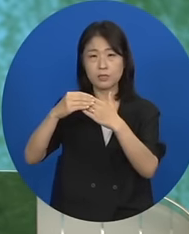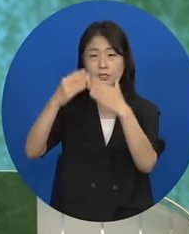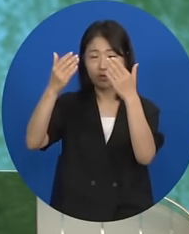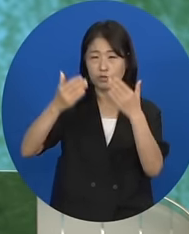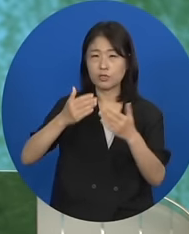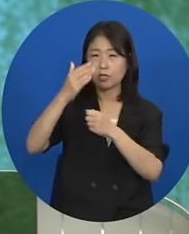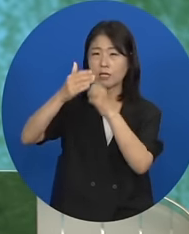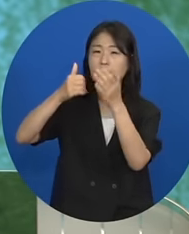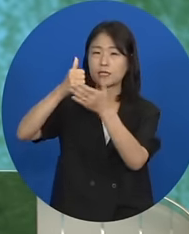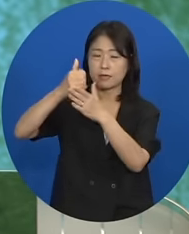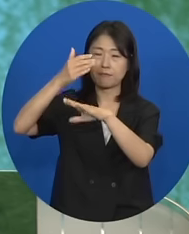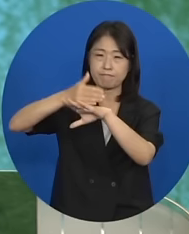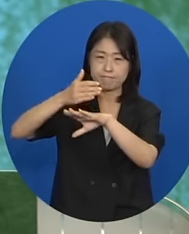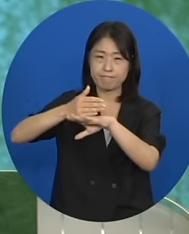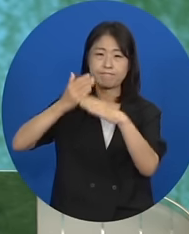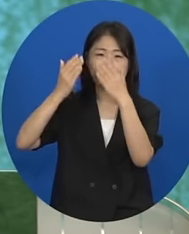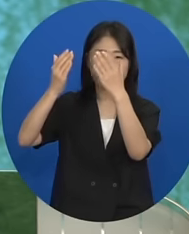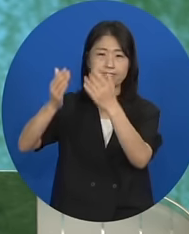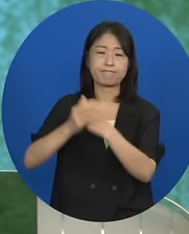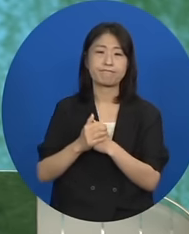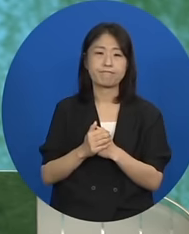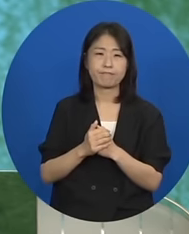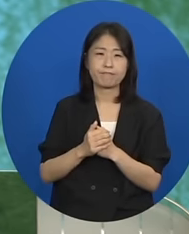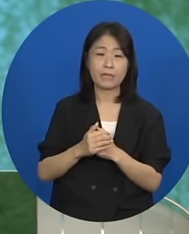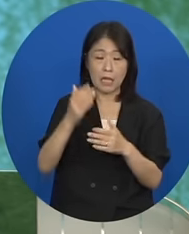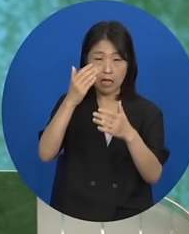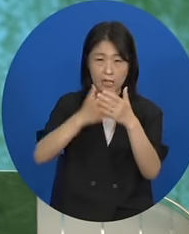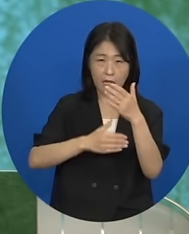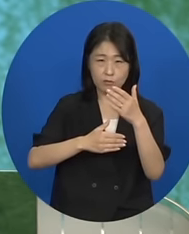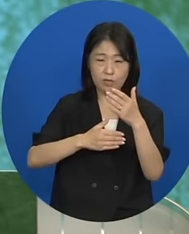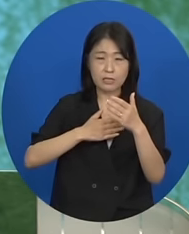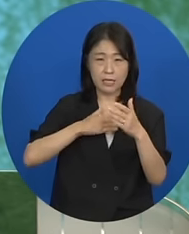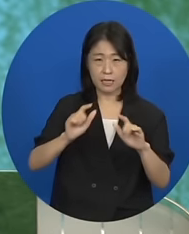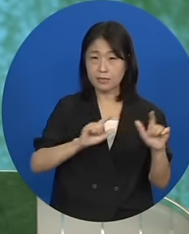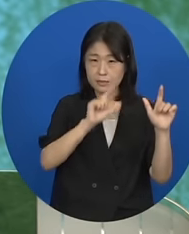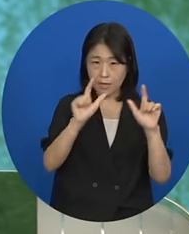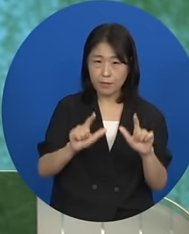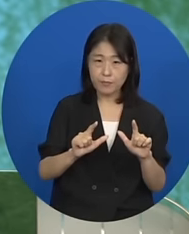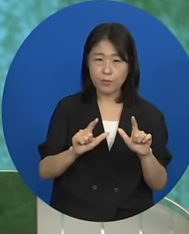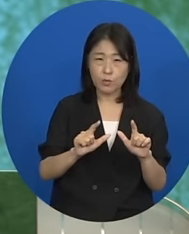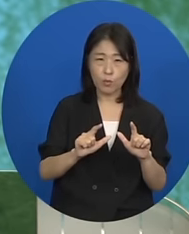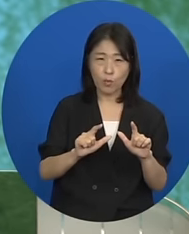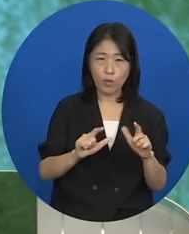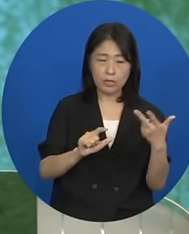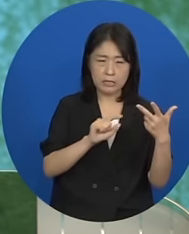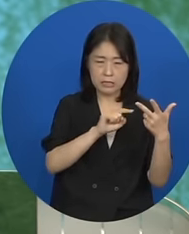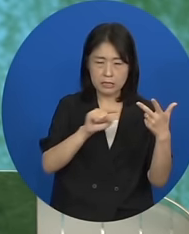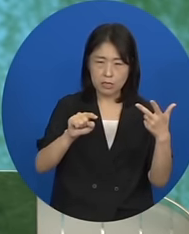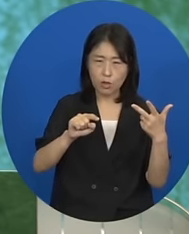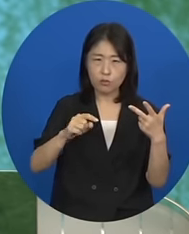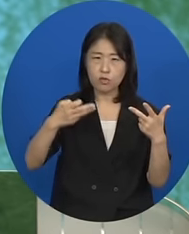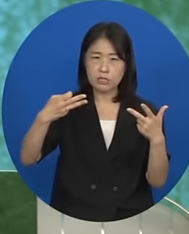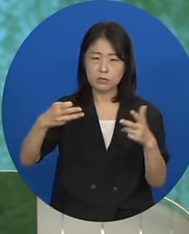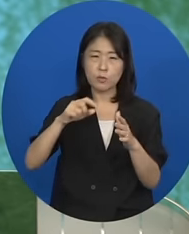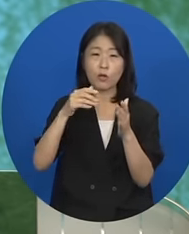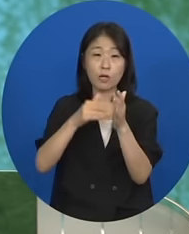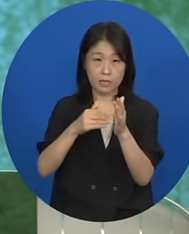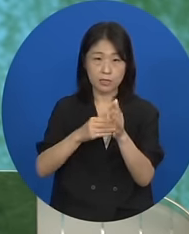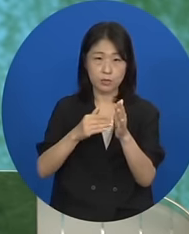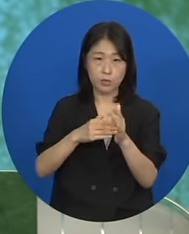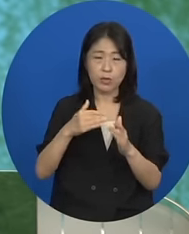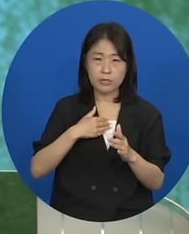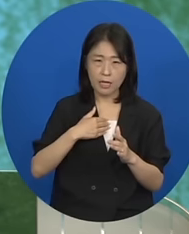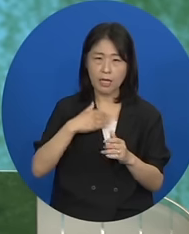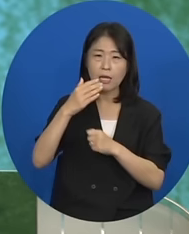감사합니다 어 앞으로의 남은 인생도 올해 하반기도 하나님께 무릎꿇은 복받은 자가 되어서